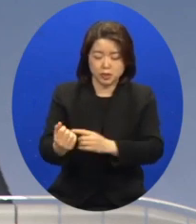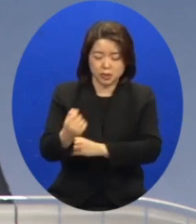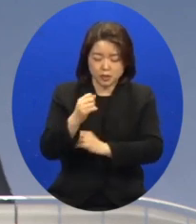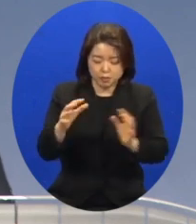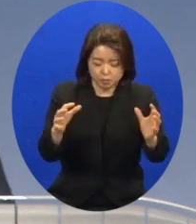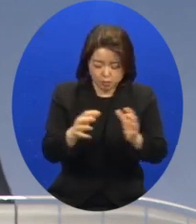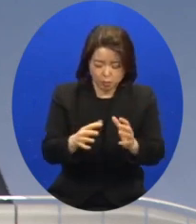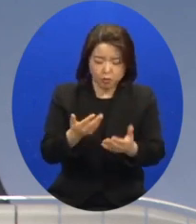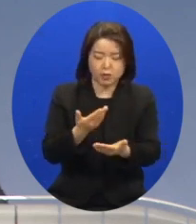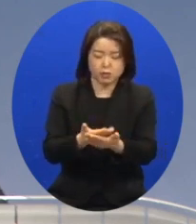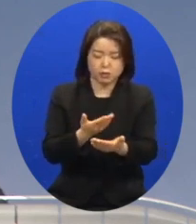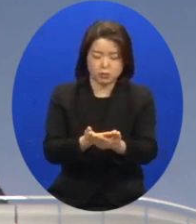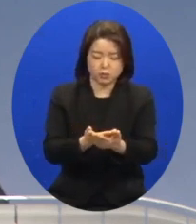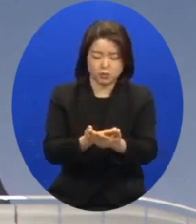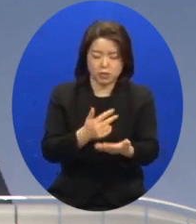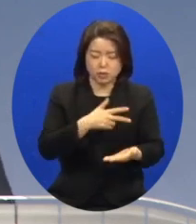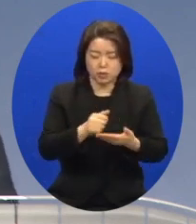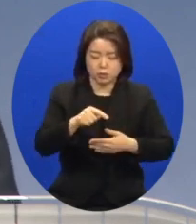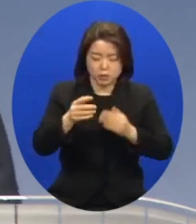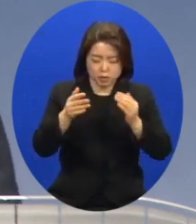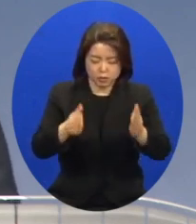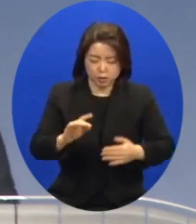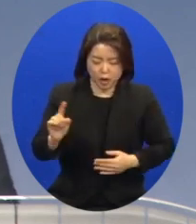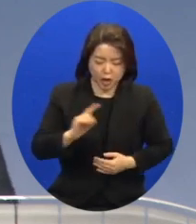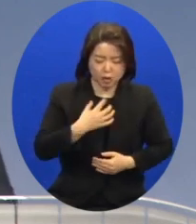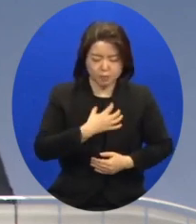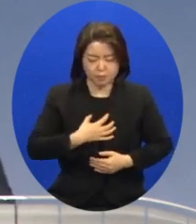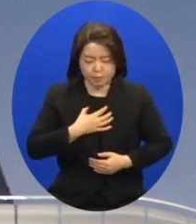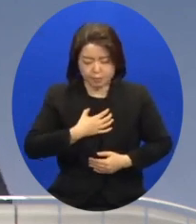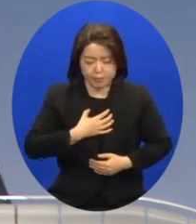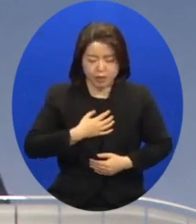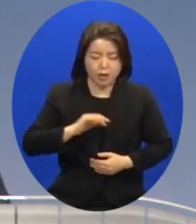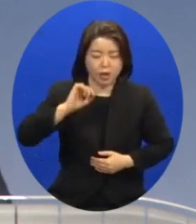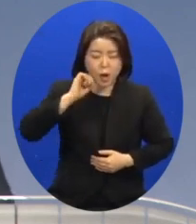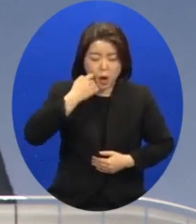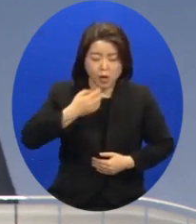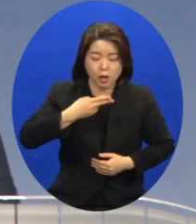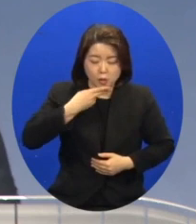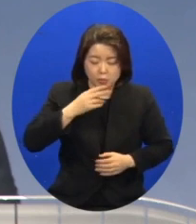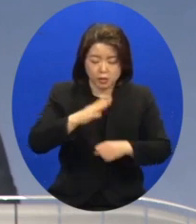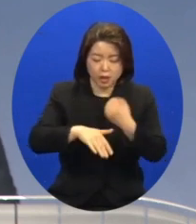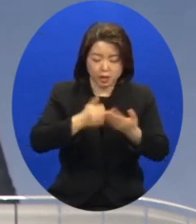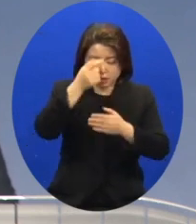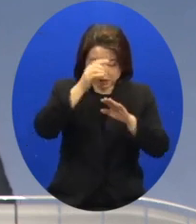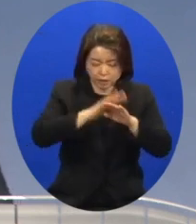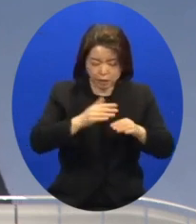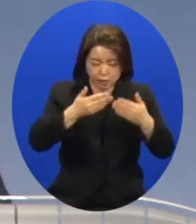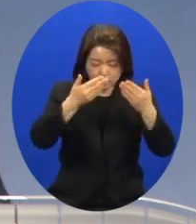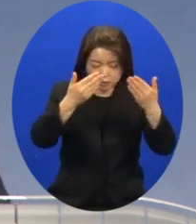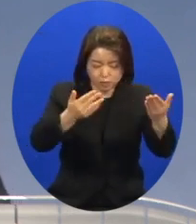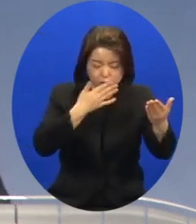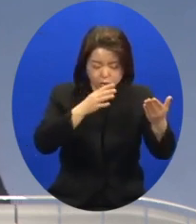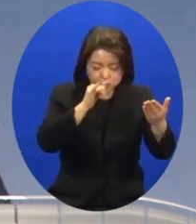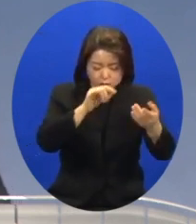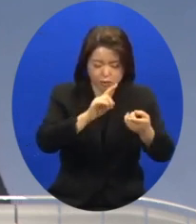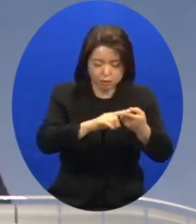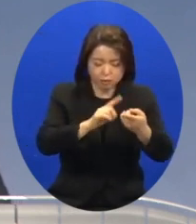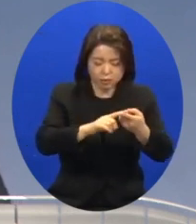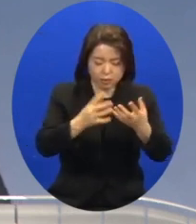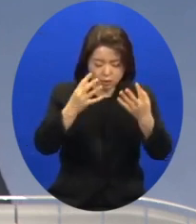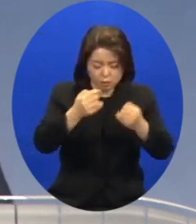주옵소서. 주님, 그동안 아무런 염려와 어려움 없이 하나님께 예배할 수 있었음이 얼마나 큰